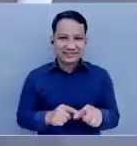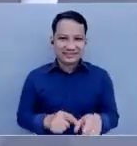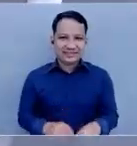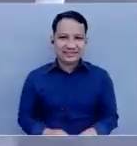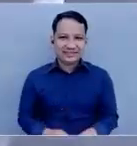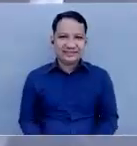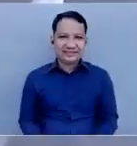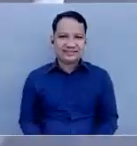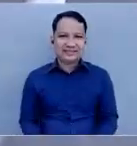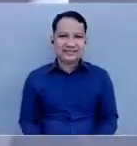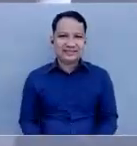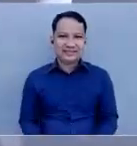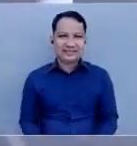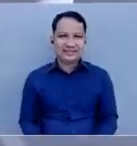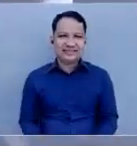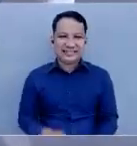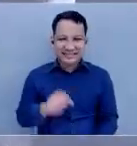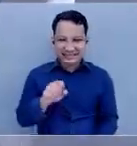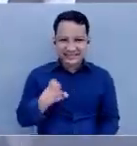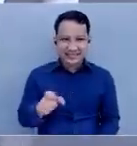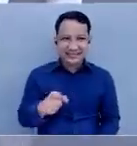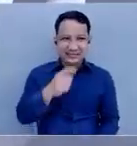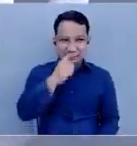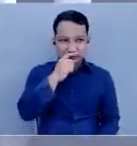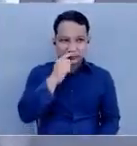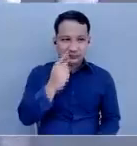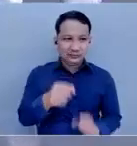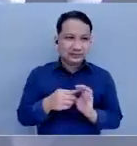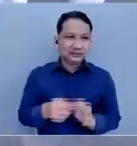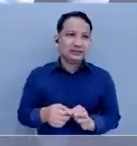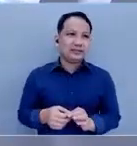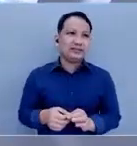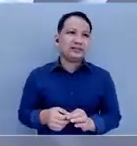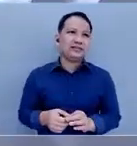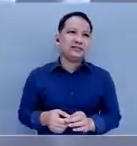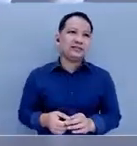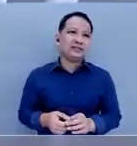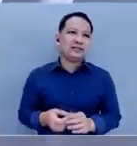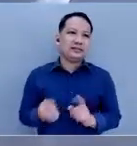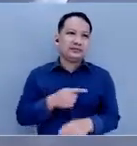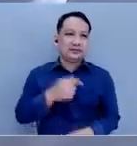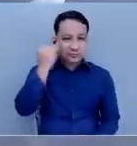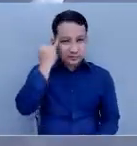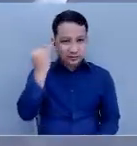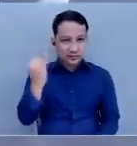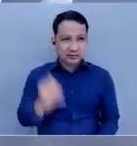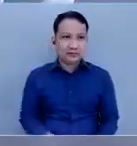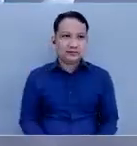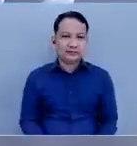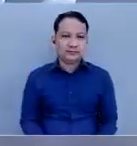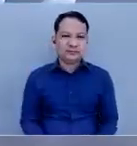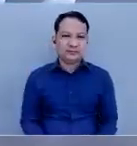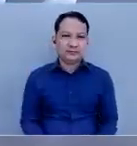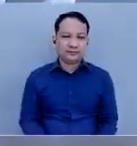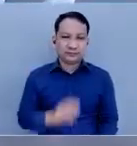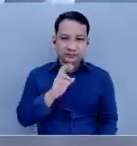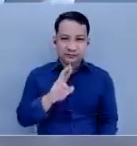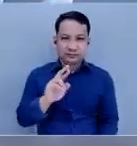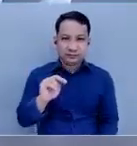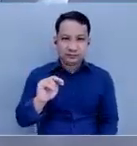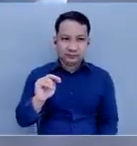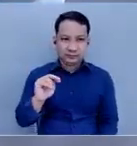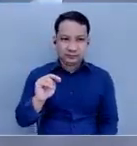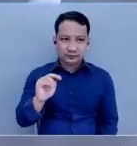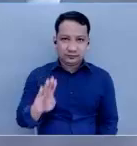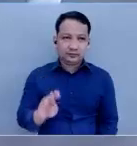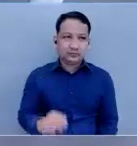sex? Masama ako sa inyo eh. Sino ba yun? Pero paano nyo, saan ang galing yung idea nagagawin yung parang R&B, parang acoustic yung dating eh, di ba?